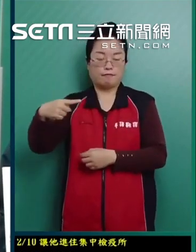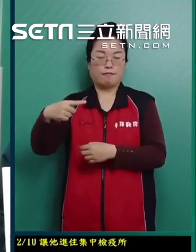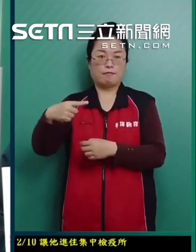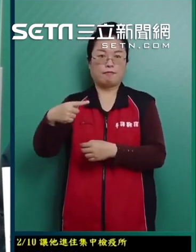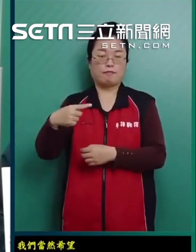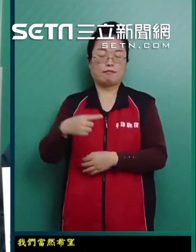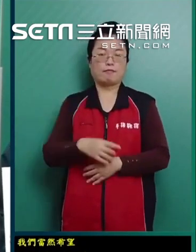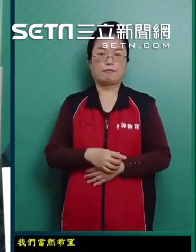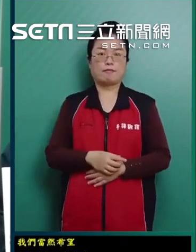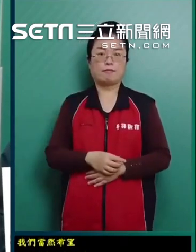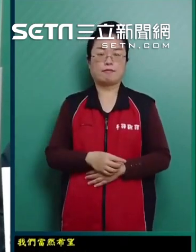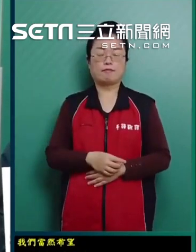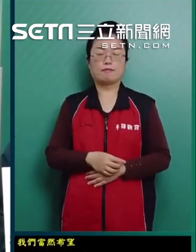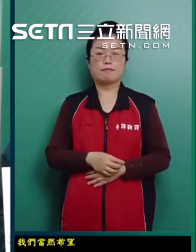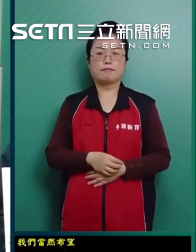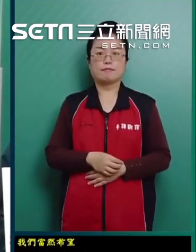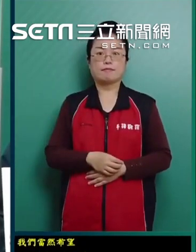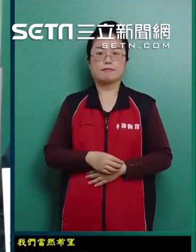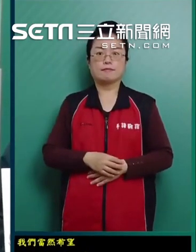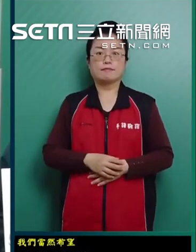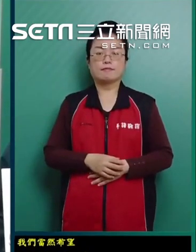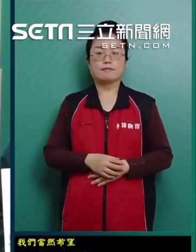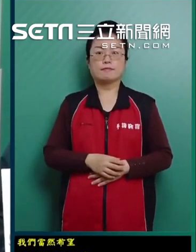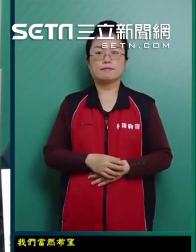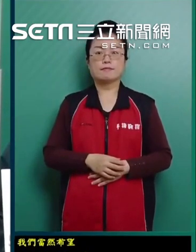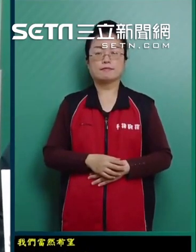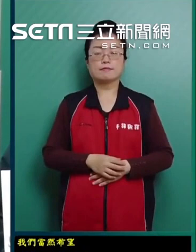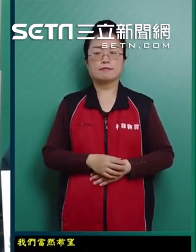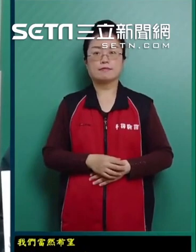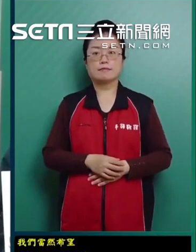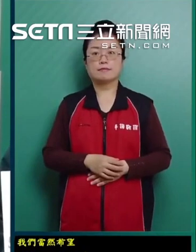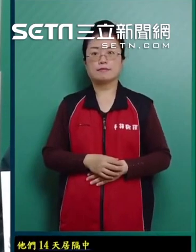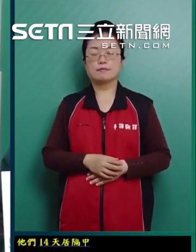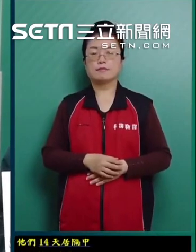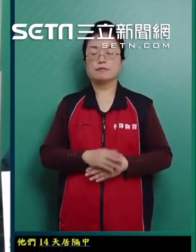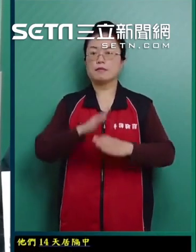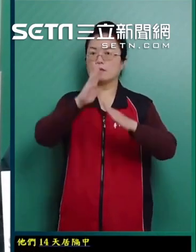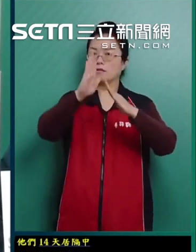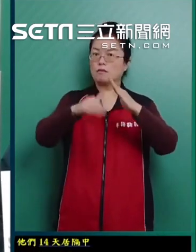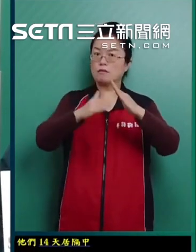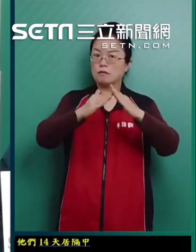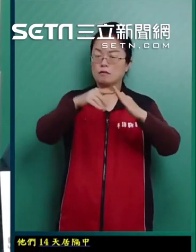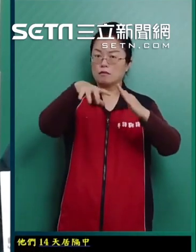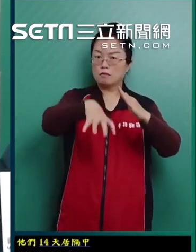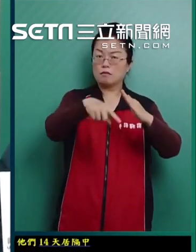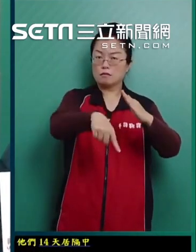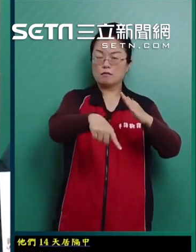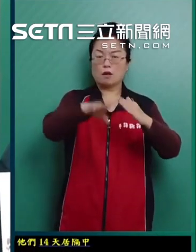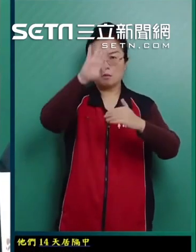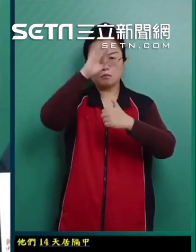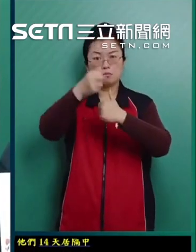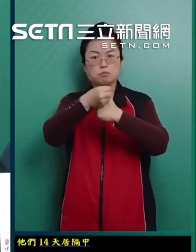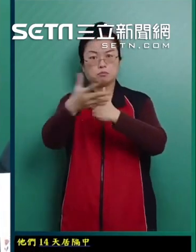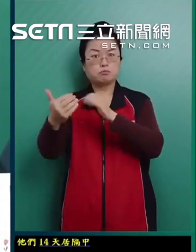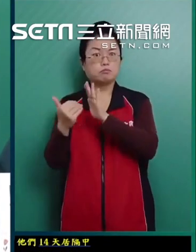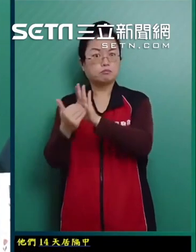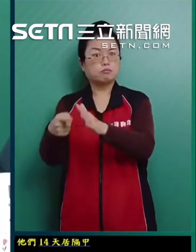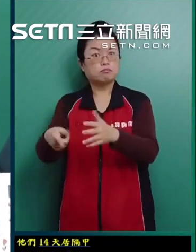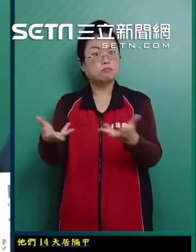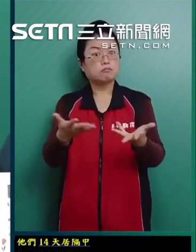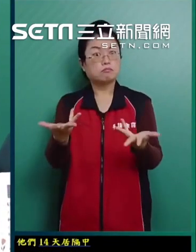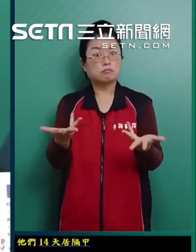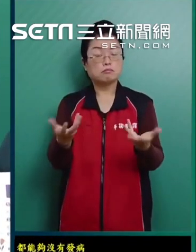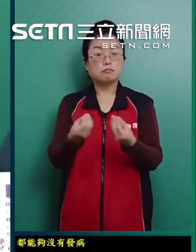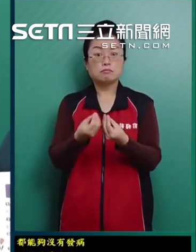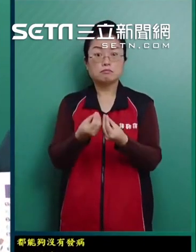安度过这个可能的危机哈。那接下来对于校园防疫的这个准备的部分哈，那由于牵涉